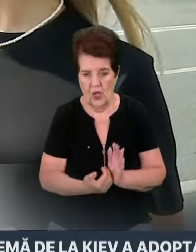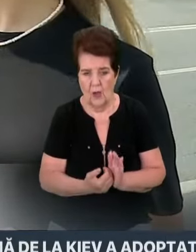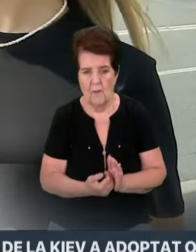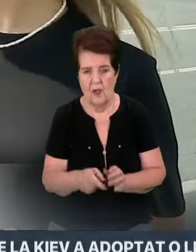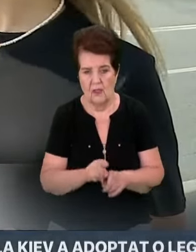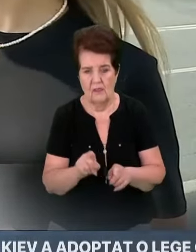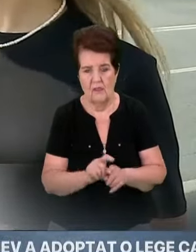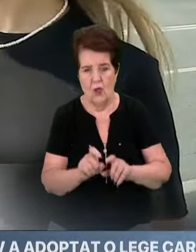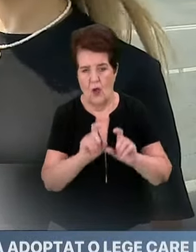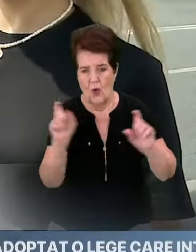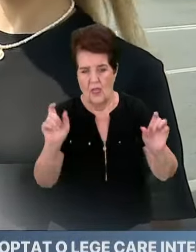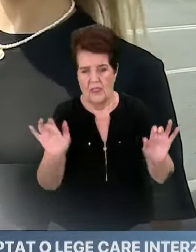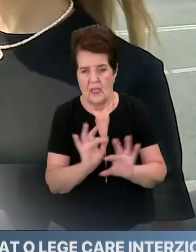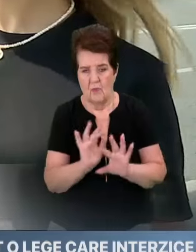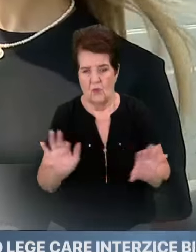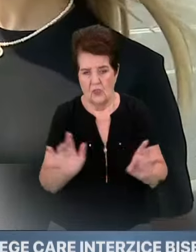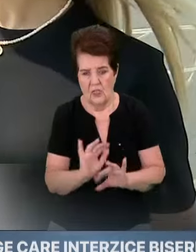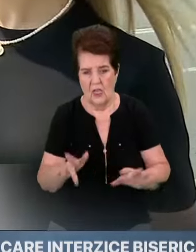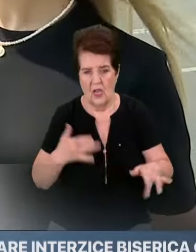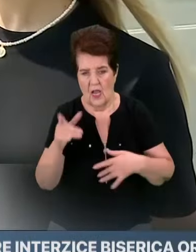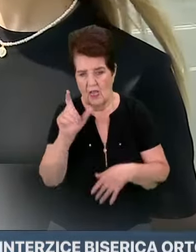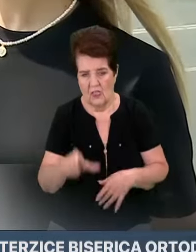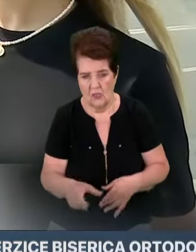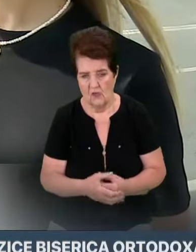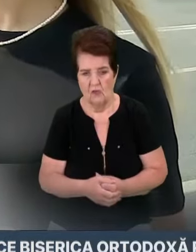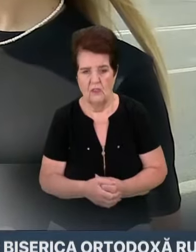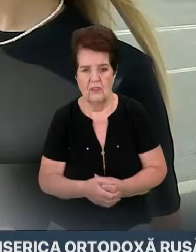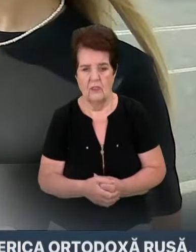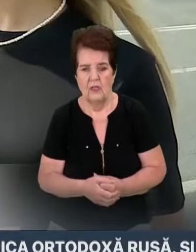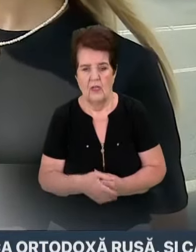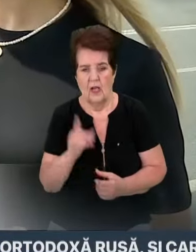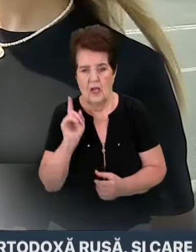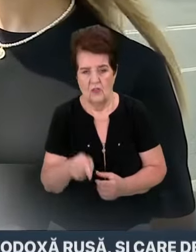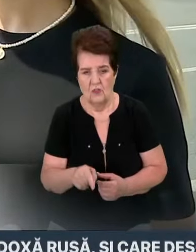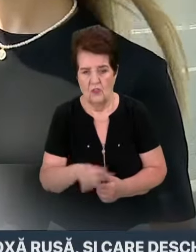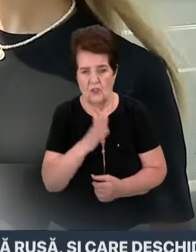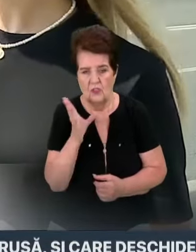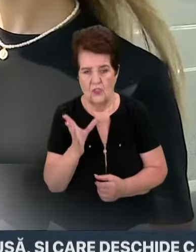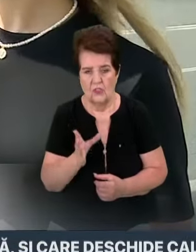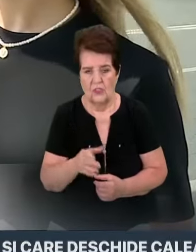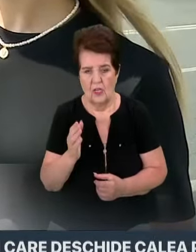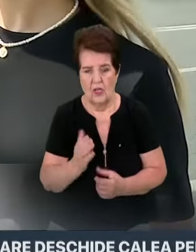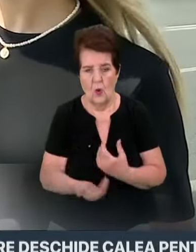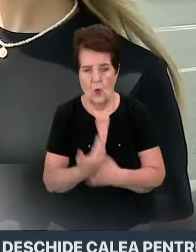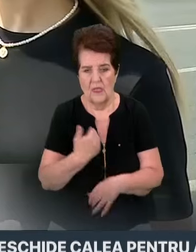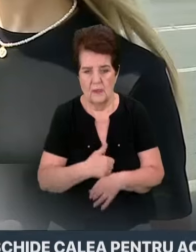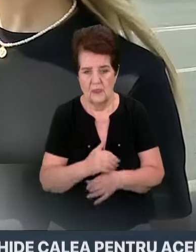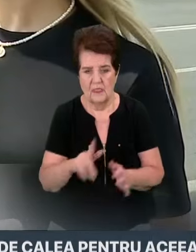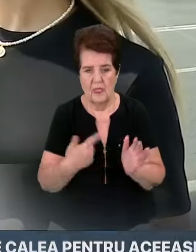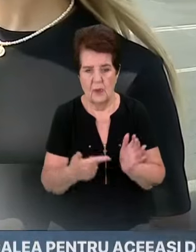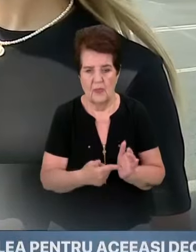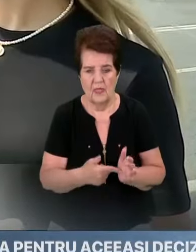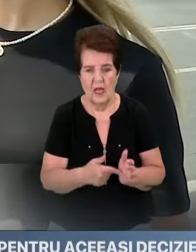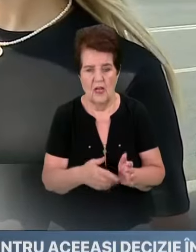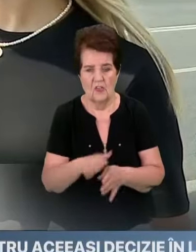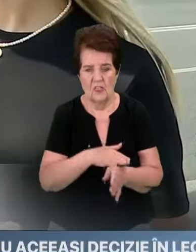diversitate de muzică, de artiști, și ne dorim foarte mult ca atât chișinăuienii, oaspeții capitalii, dar și întreaga țară care